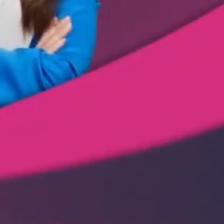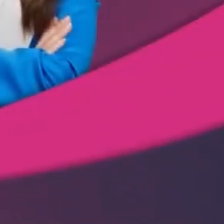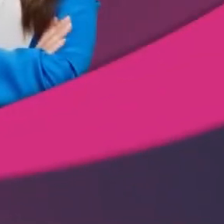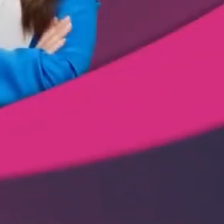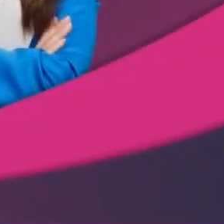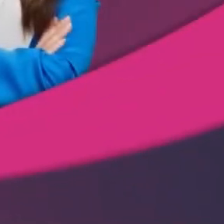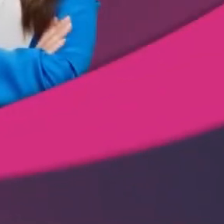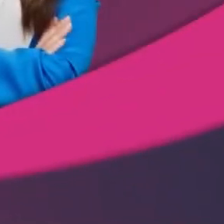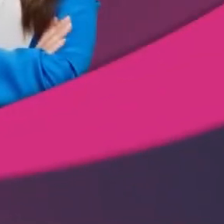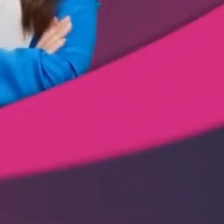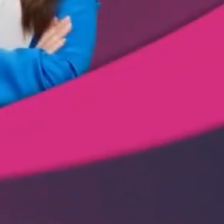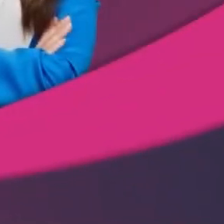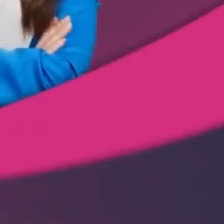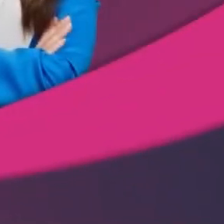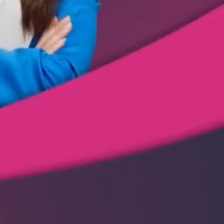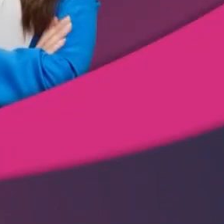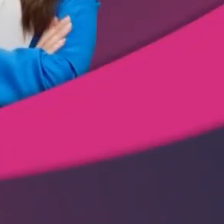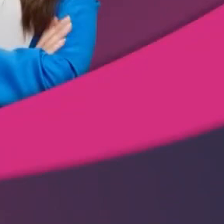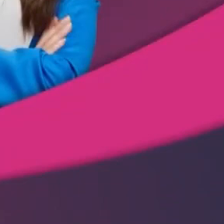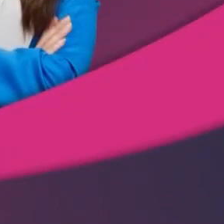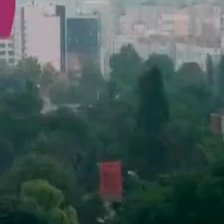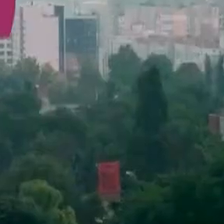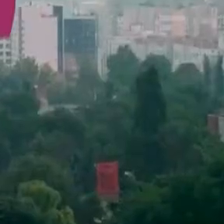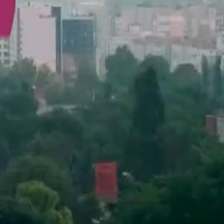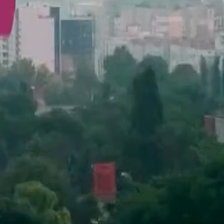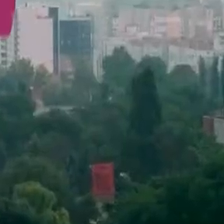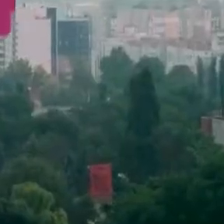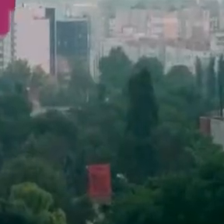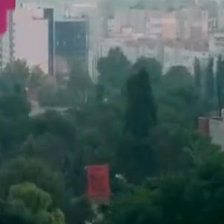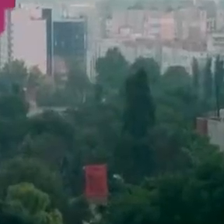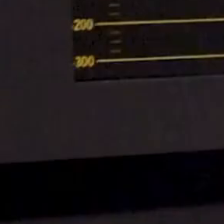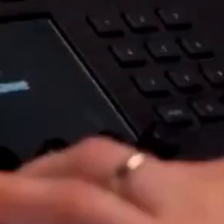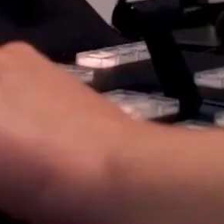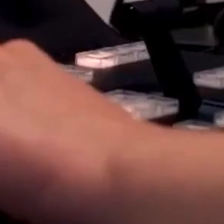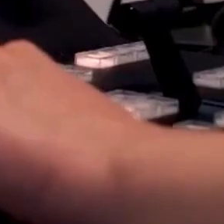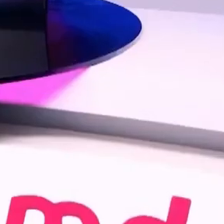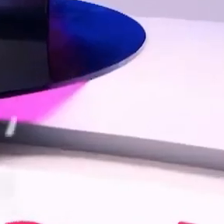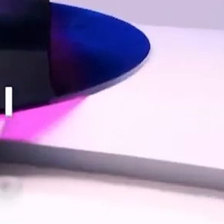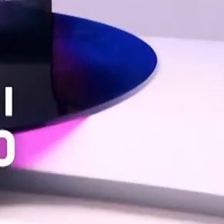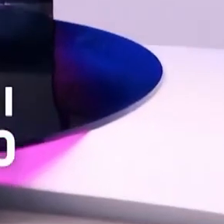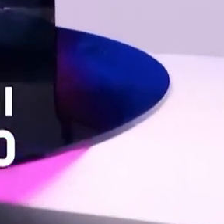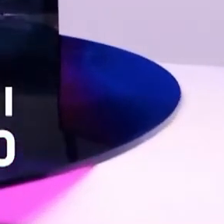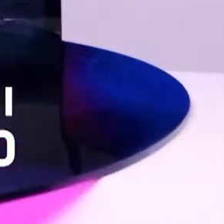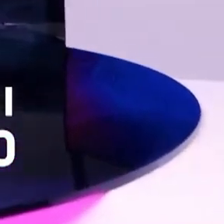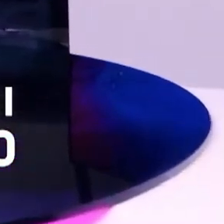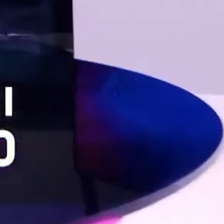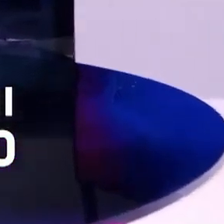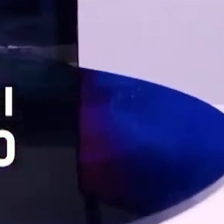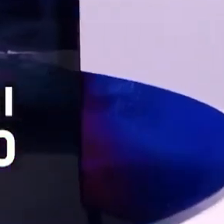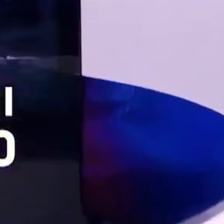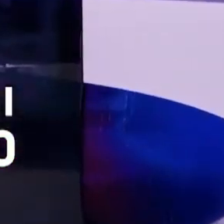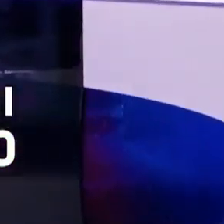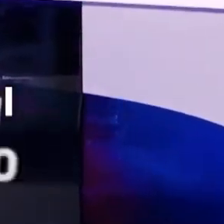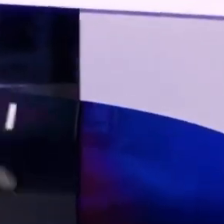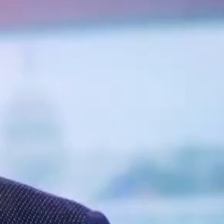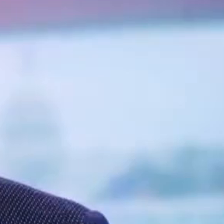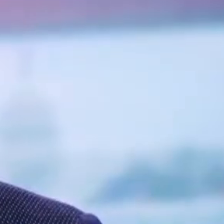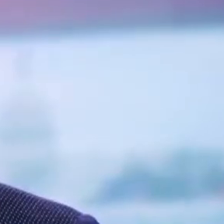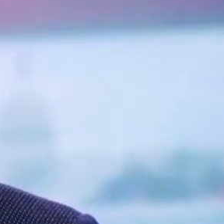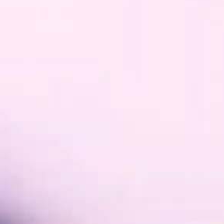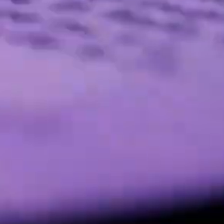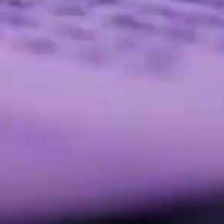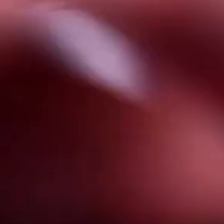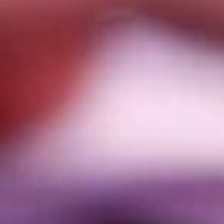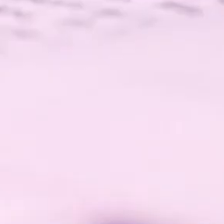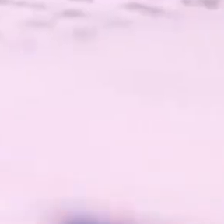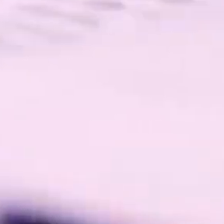întreabă ora 20 00 ca să faci alegeri corecte trebui să fii informat runică galben scad